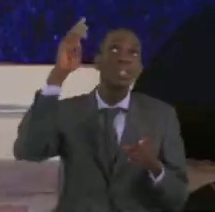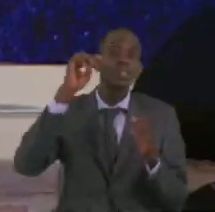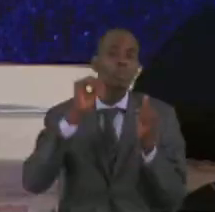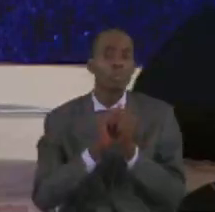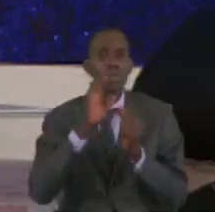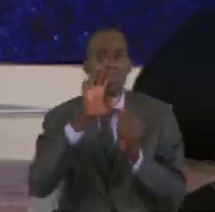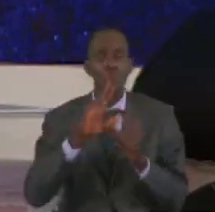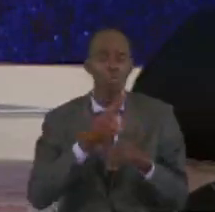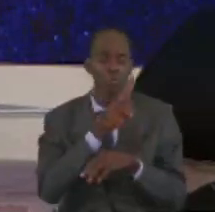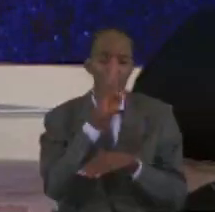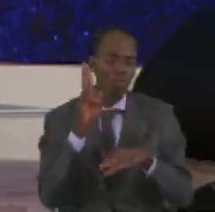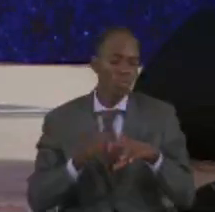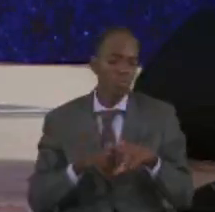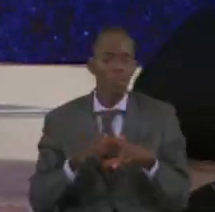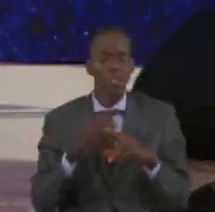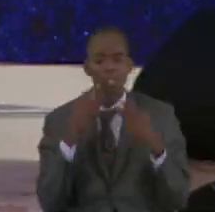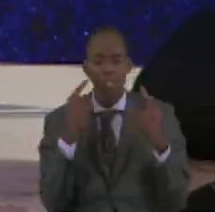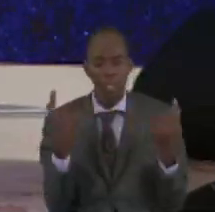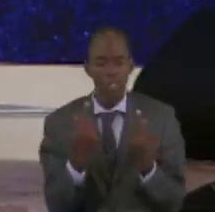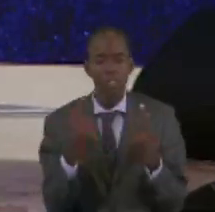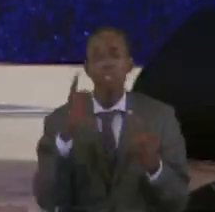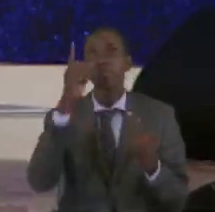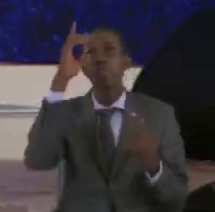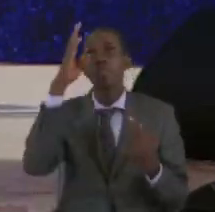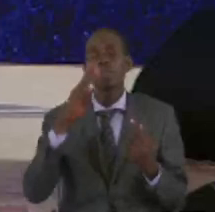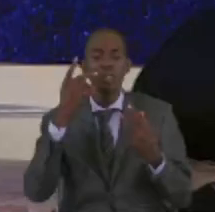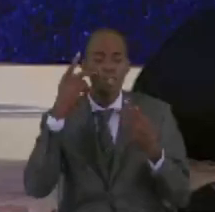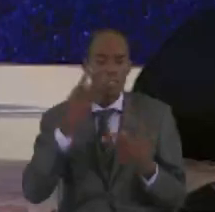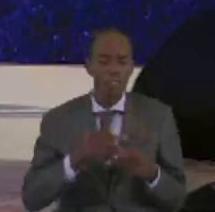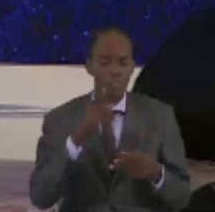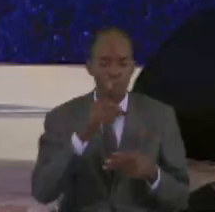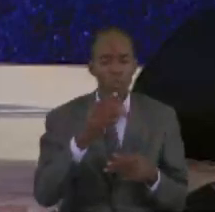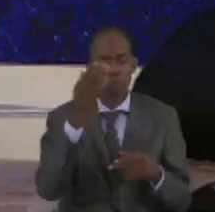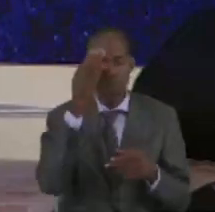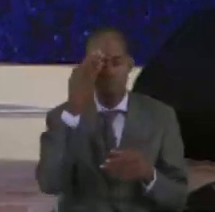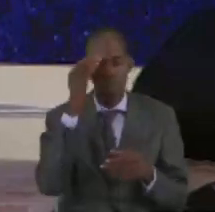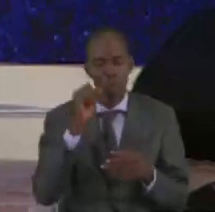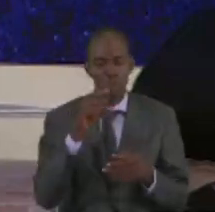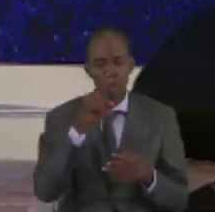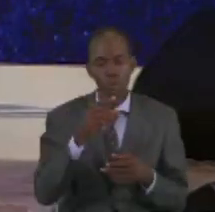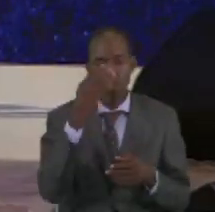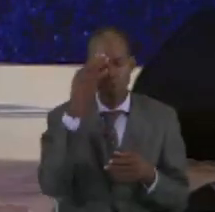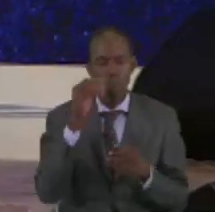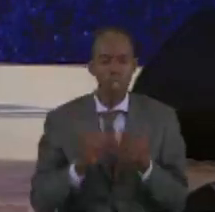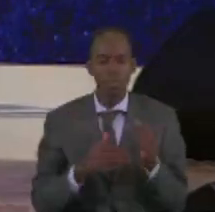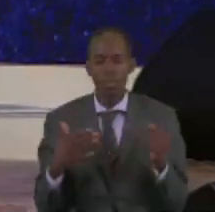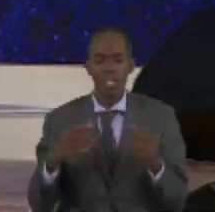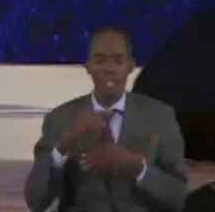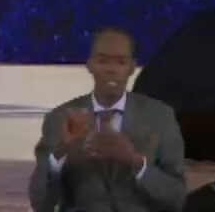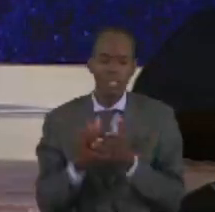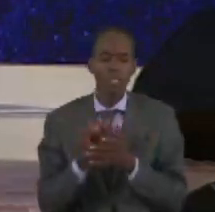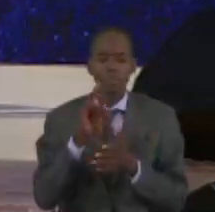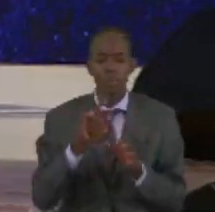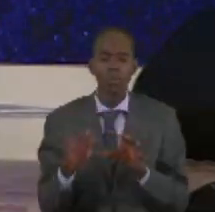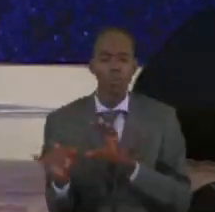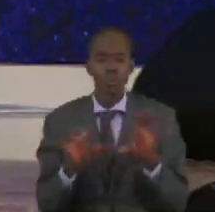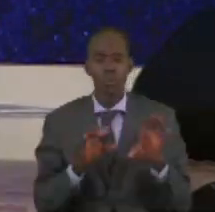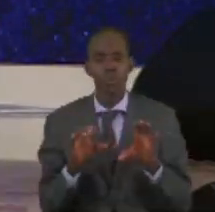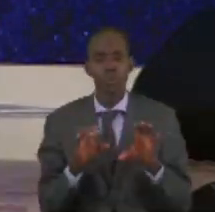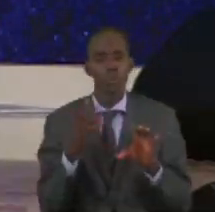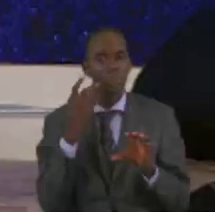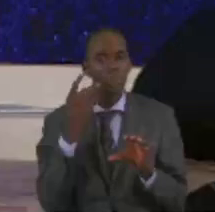voir de vos yeux naturels, cependant, Dieu vous voit, il vous connaît, il sait, il connaît tout ce